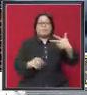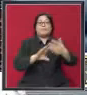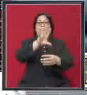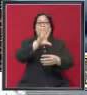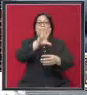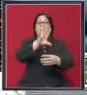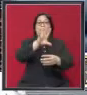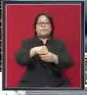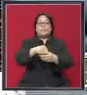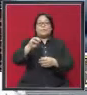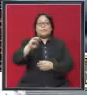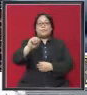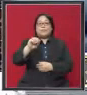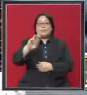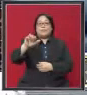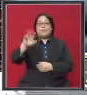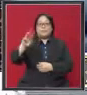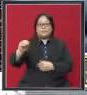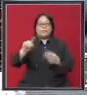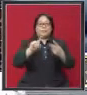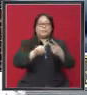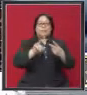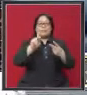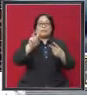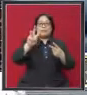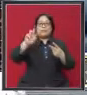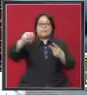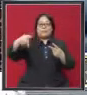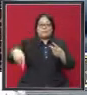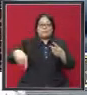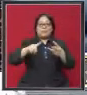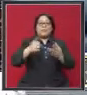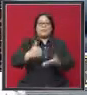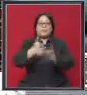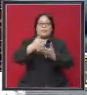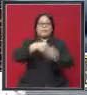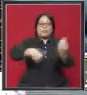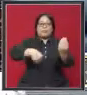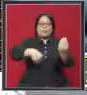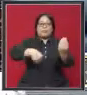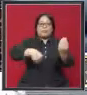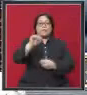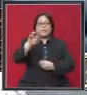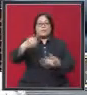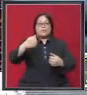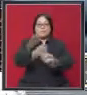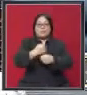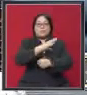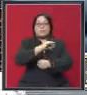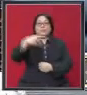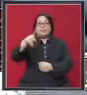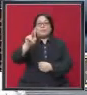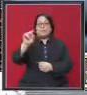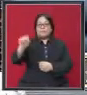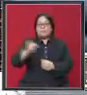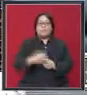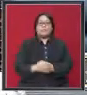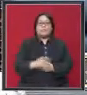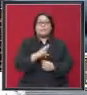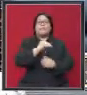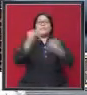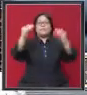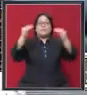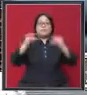yang merangkumi isu moratorium, KWSP, bantuan langsung serta isu pekerjaan dan PKS.